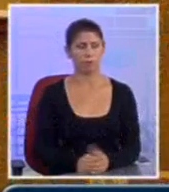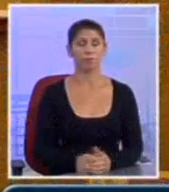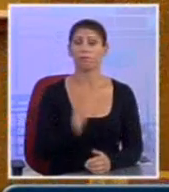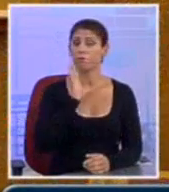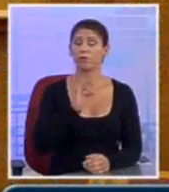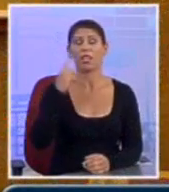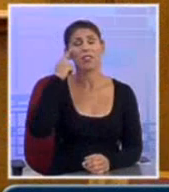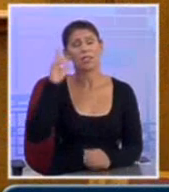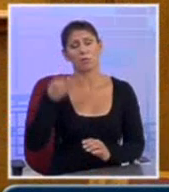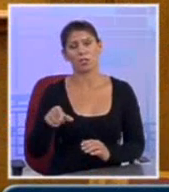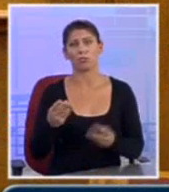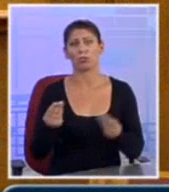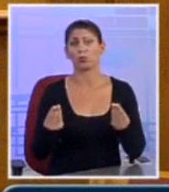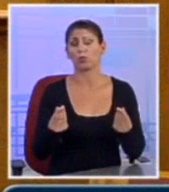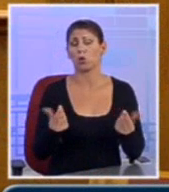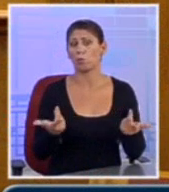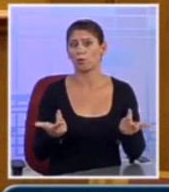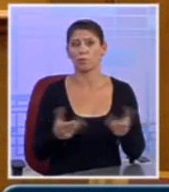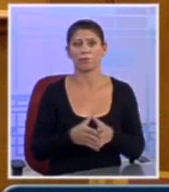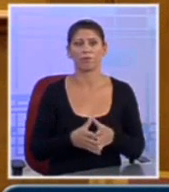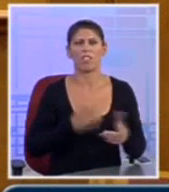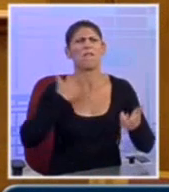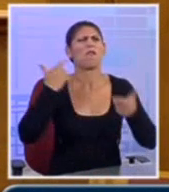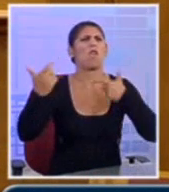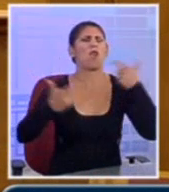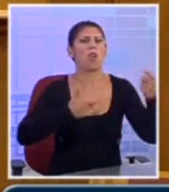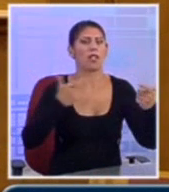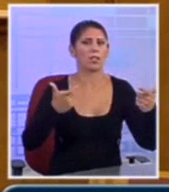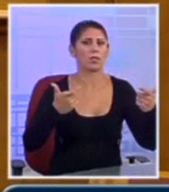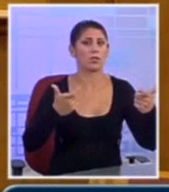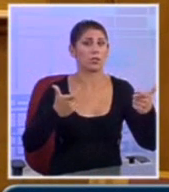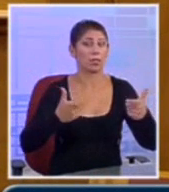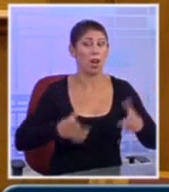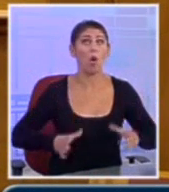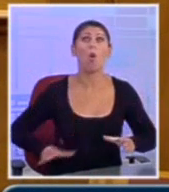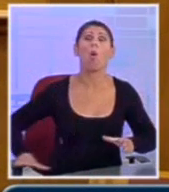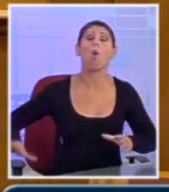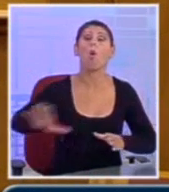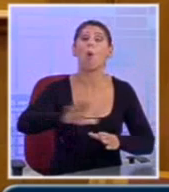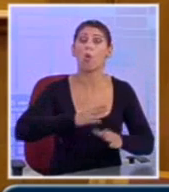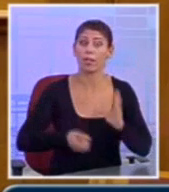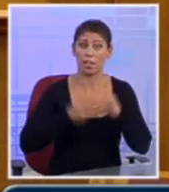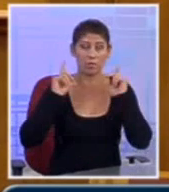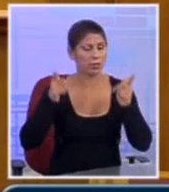νομίζω ότι αυτή η τακτική των φωνών χαρακτηρίζει το σύνολο της παράταξής σας, αλλά δεν πειράζει.